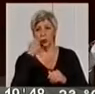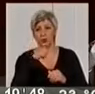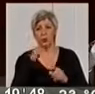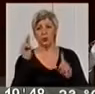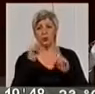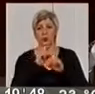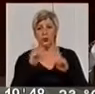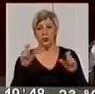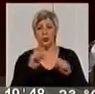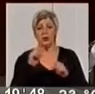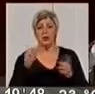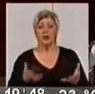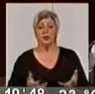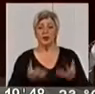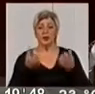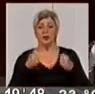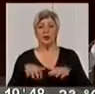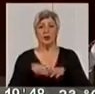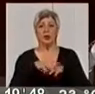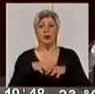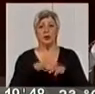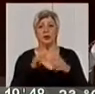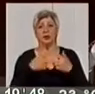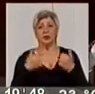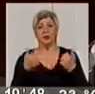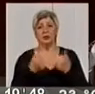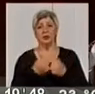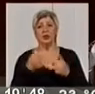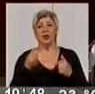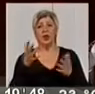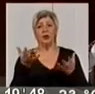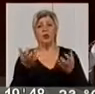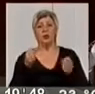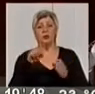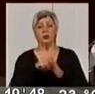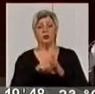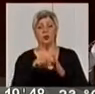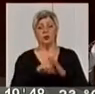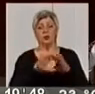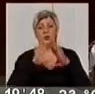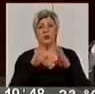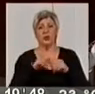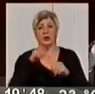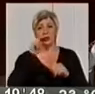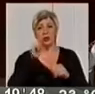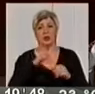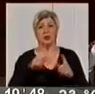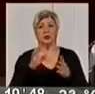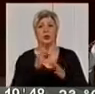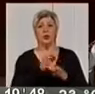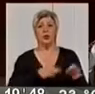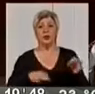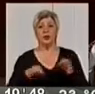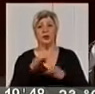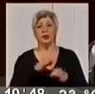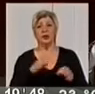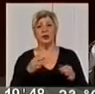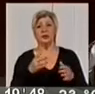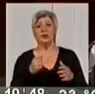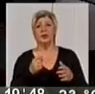за підтримки громадської організації «Глобал» беруть участь в всеукраїнському проєкті, метою якого є організація